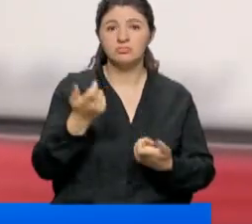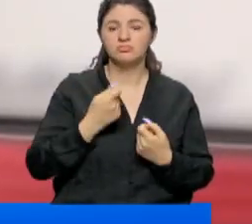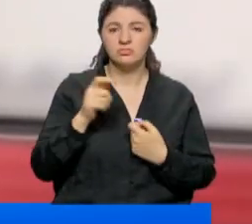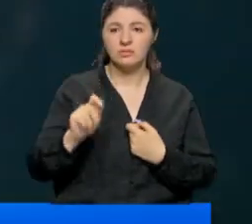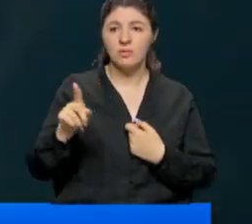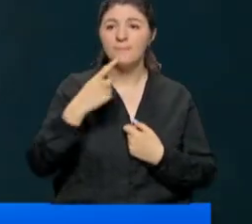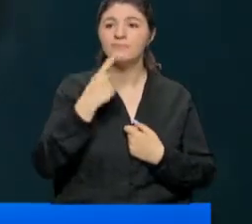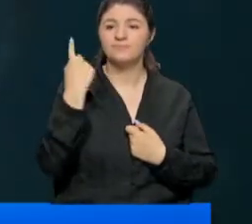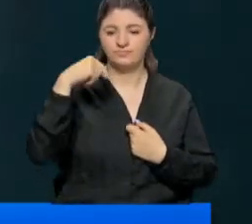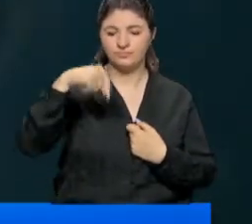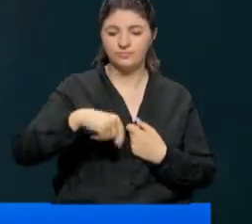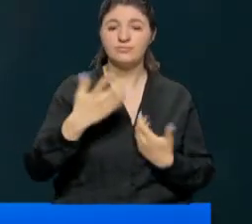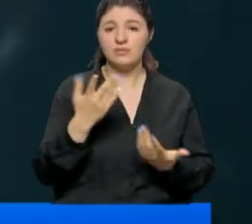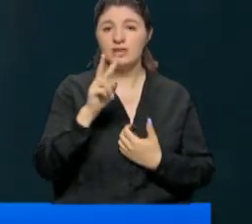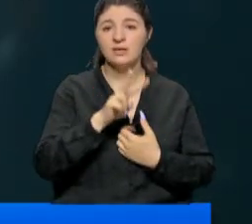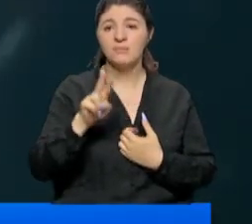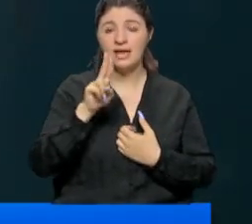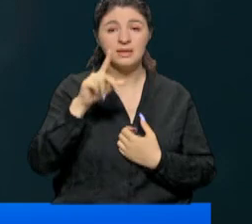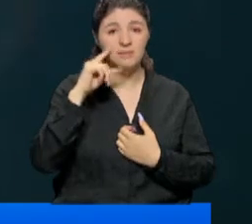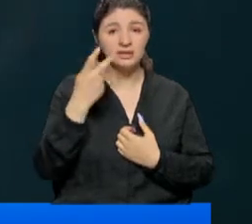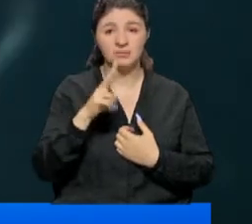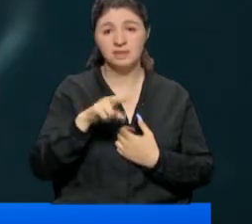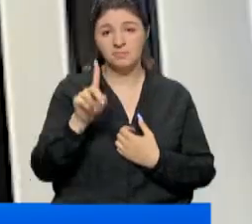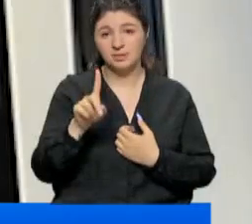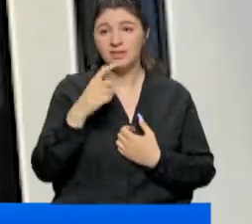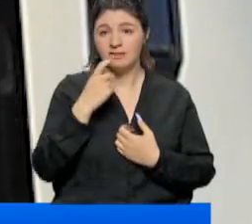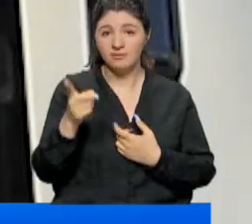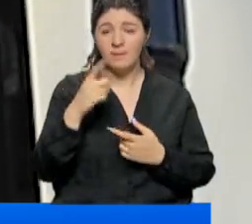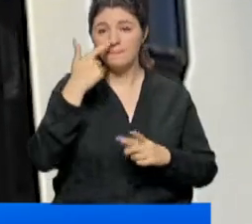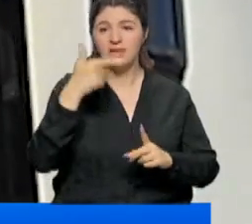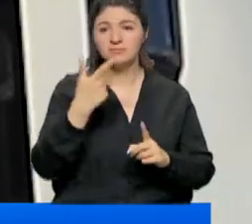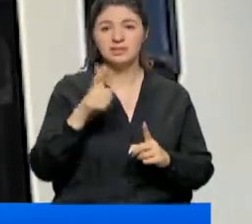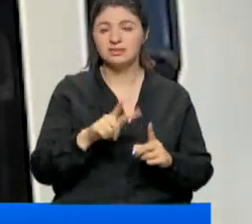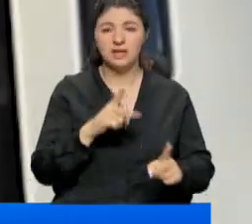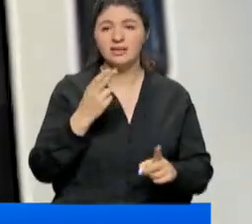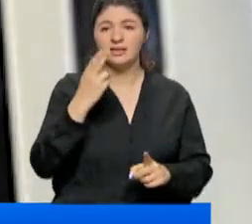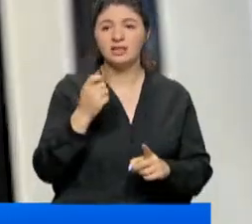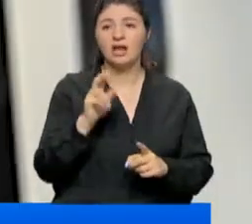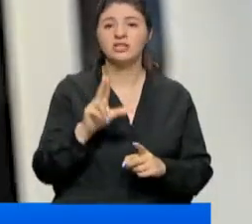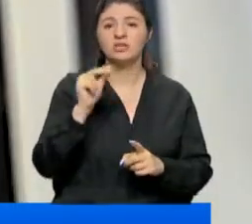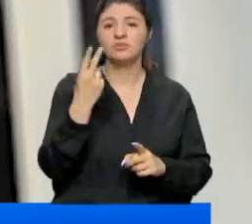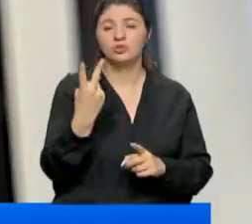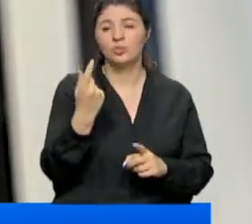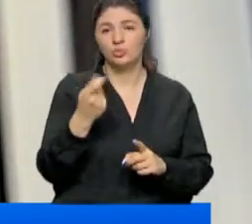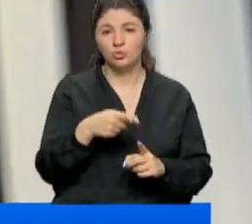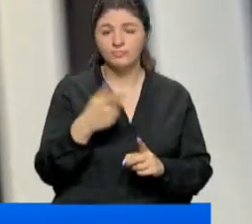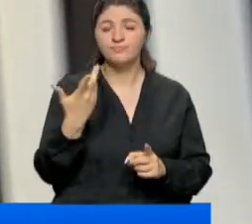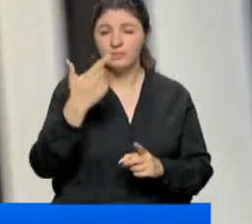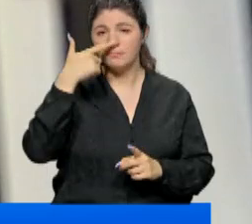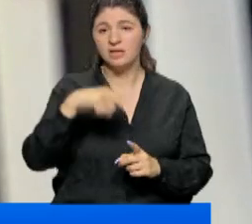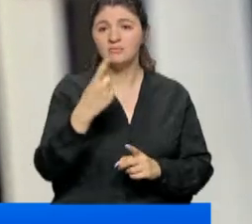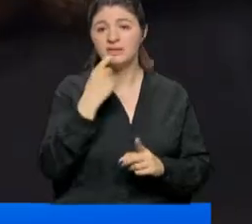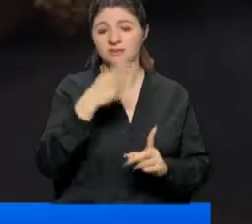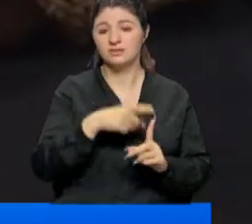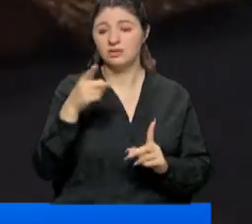dikkat çekiyor geçtiğimiz yıl bugün yani 27 Mayıs 2021'de Benzinin litresi 7 lira Yetmiş İki kuruşluk benzin